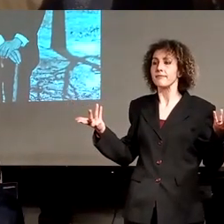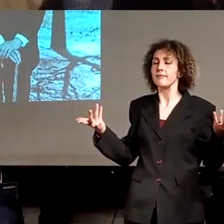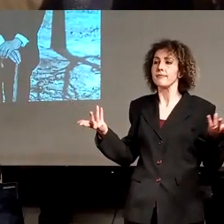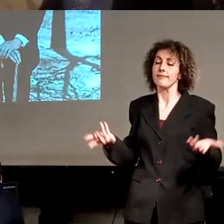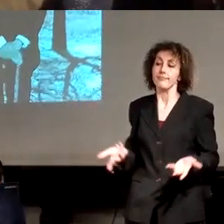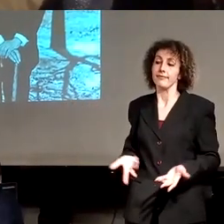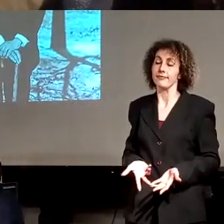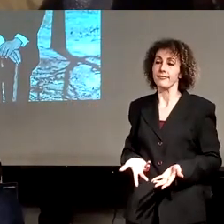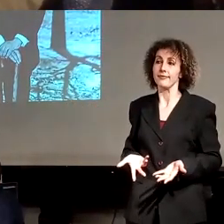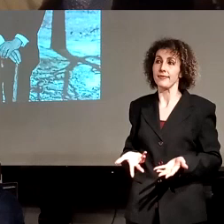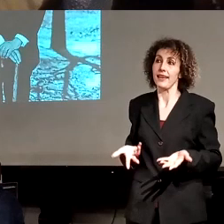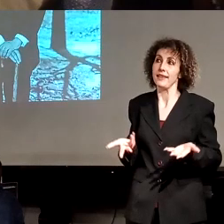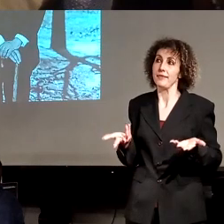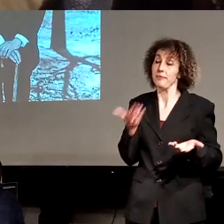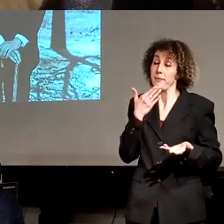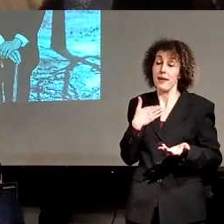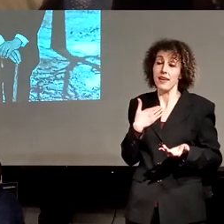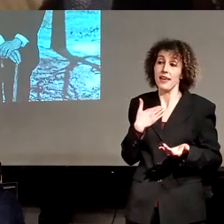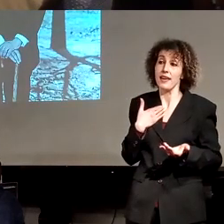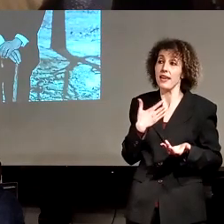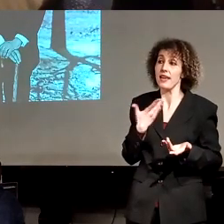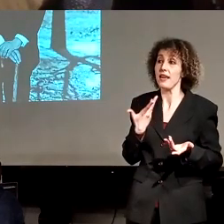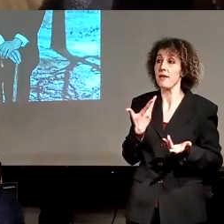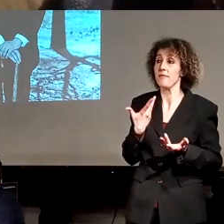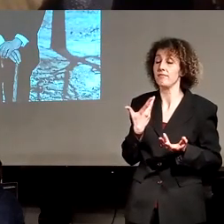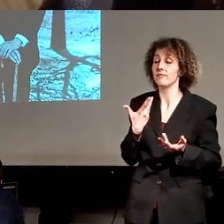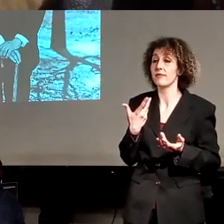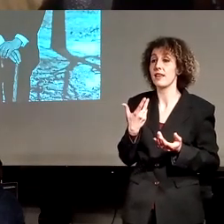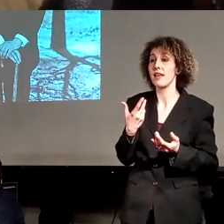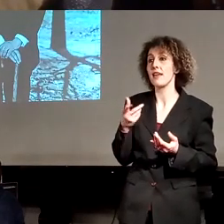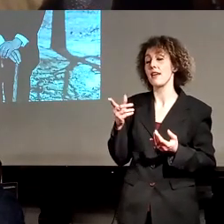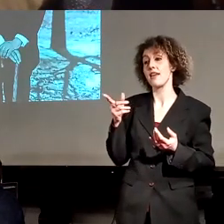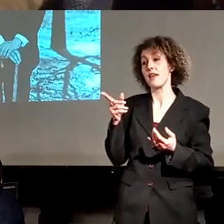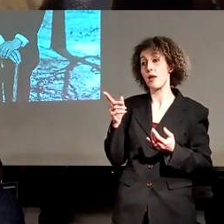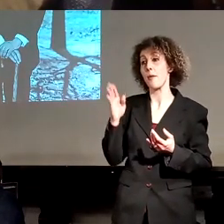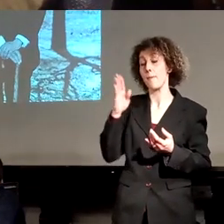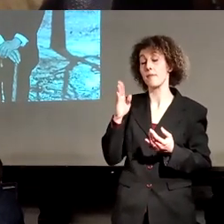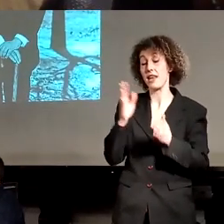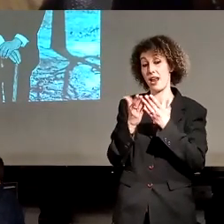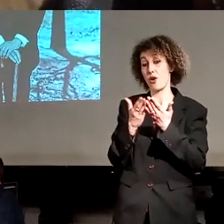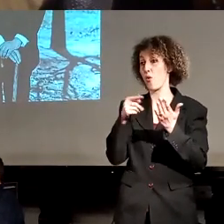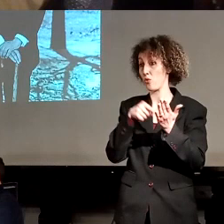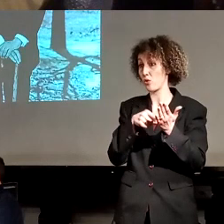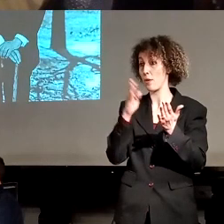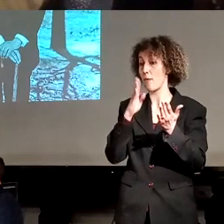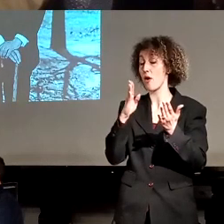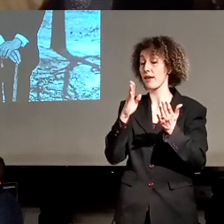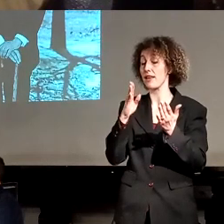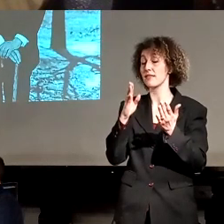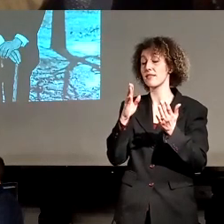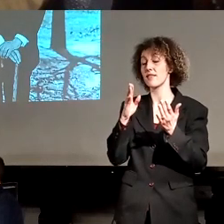e secondo me uno degli insegnamenti che c'è anche in questo racconto che